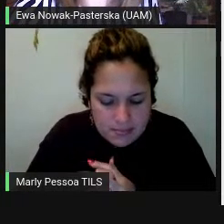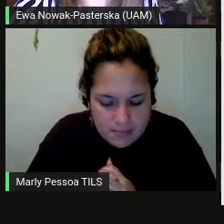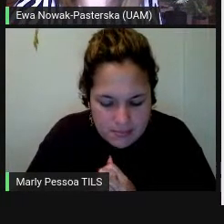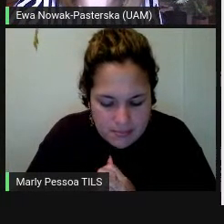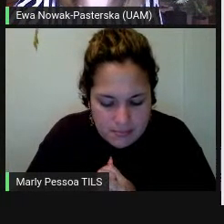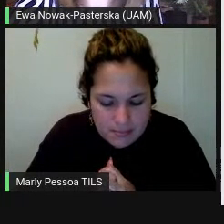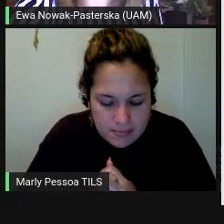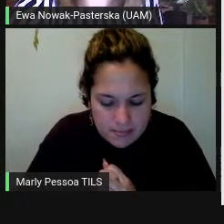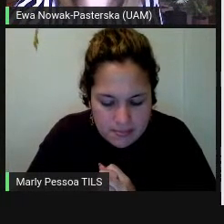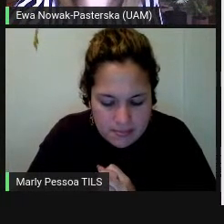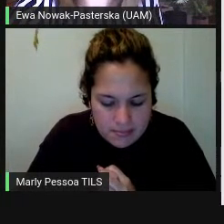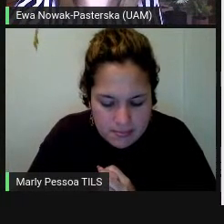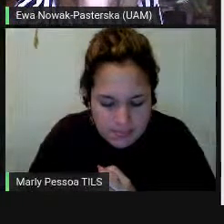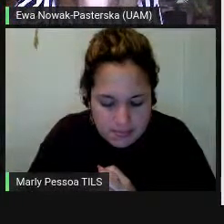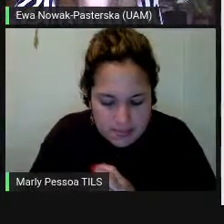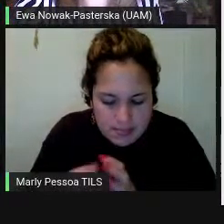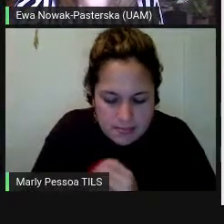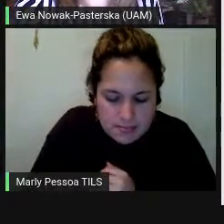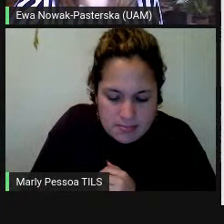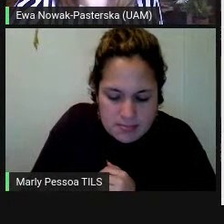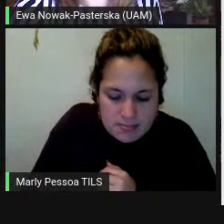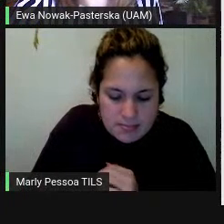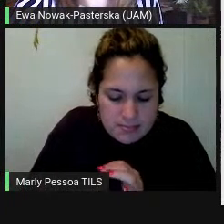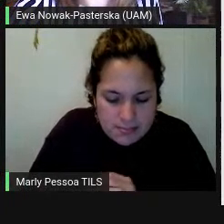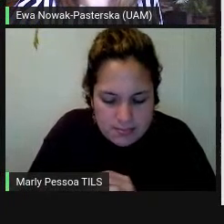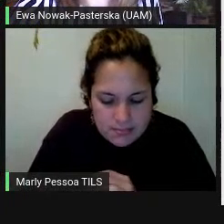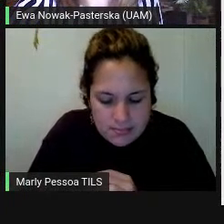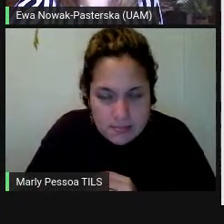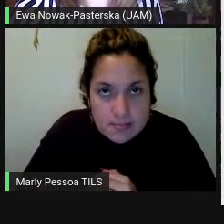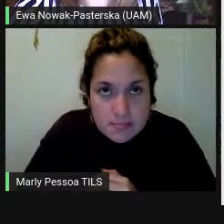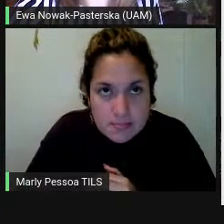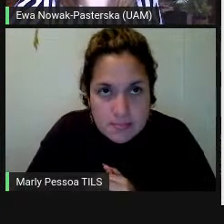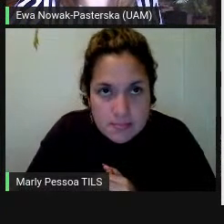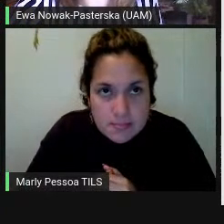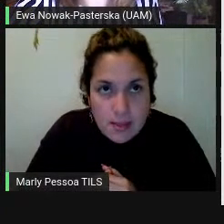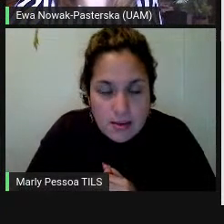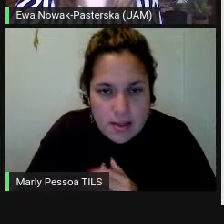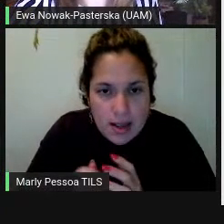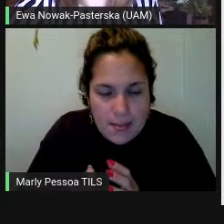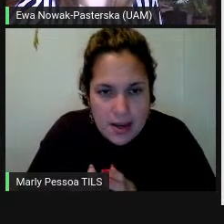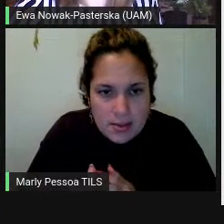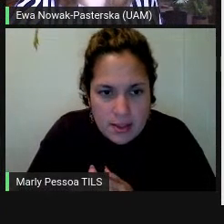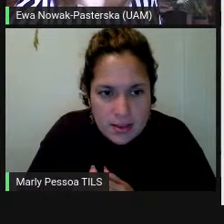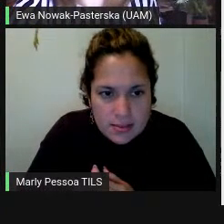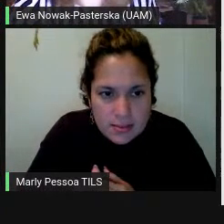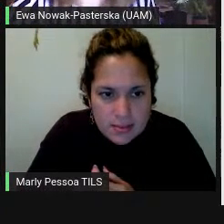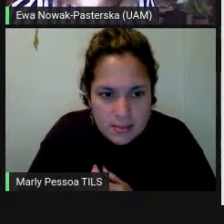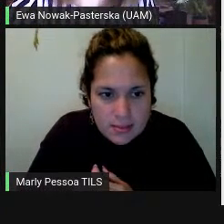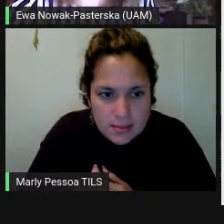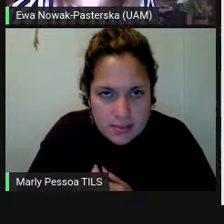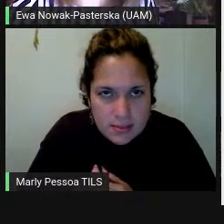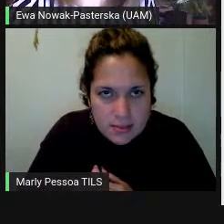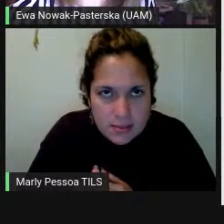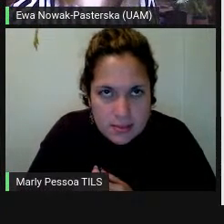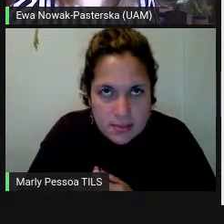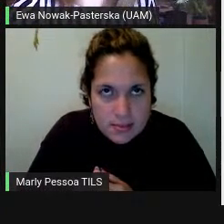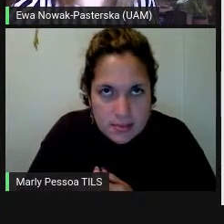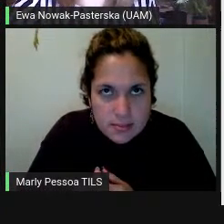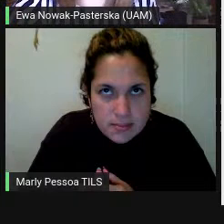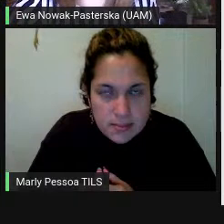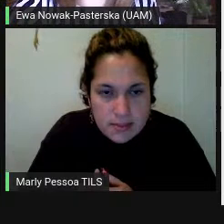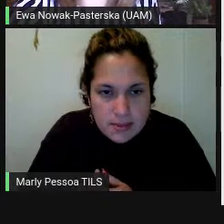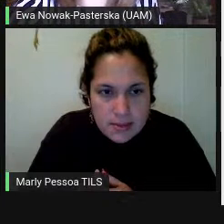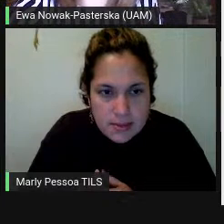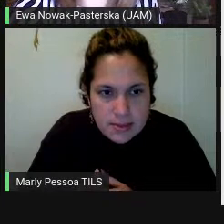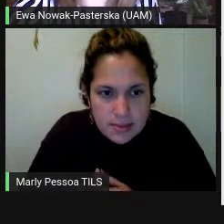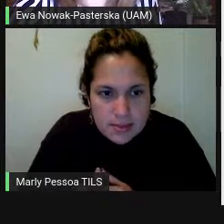mieć bardzo różne zakończenia. Myślę, że najwięcej takich wariantów tworzą popularne imiona, czyli